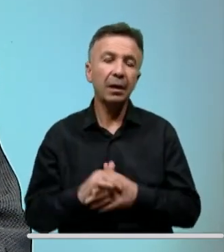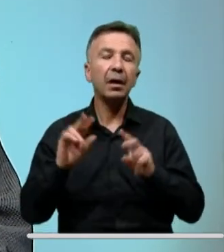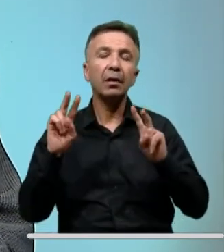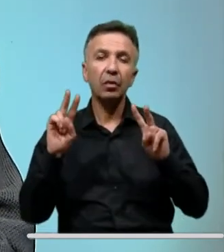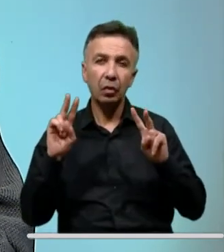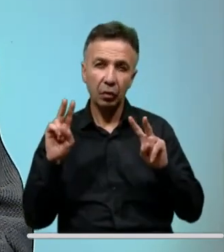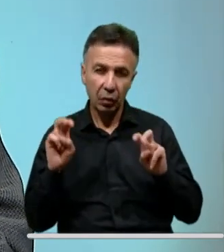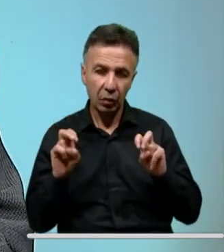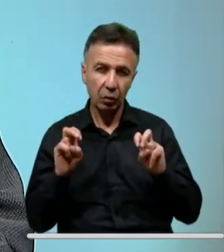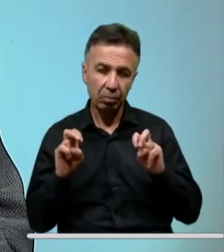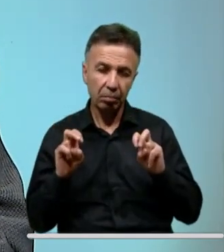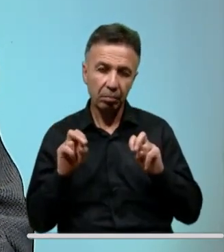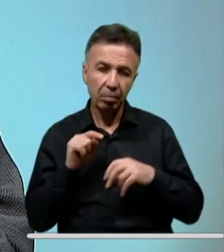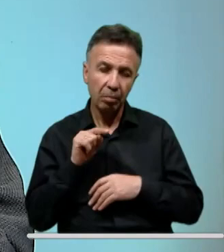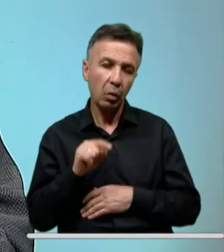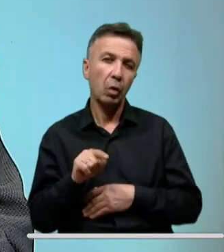husus, bu